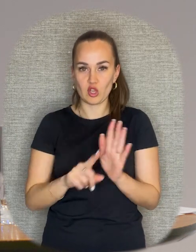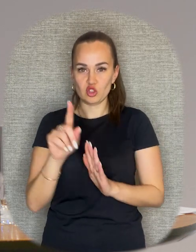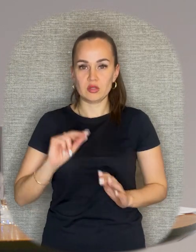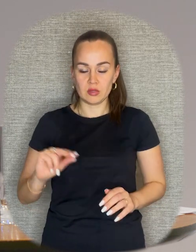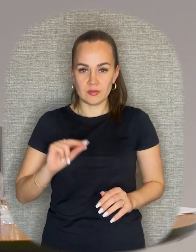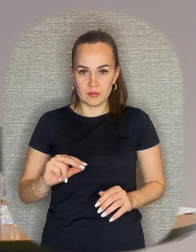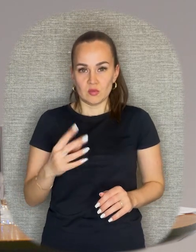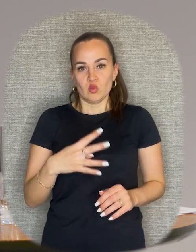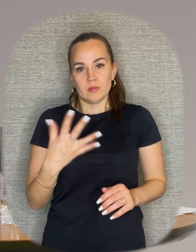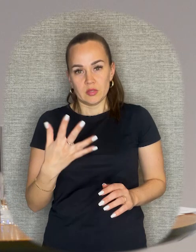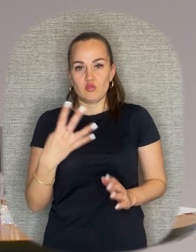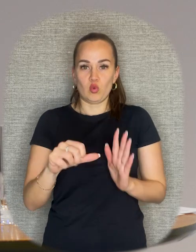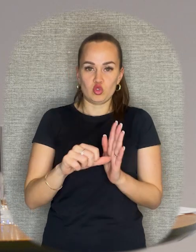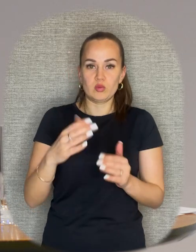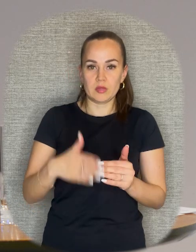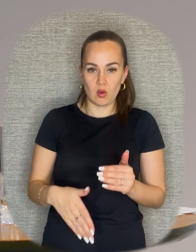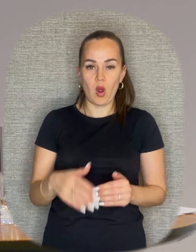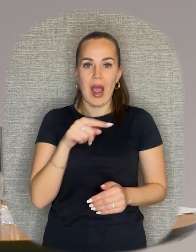быть его